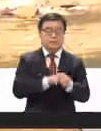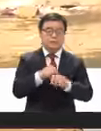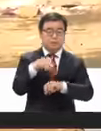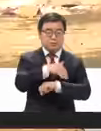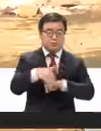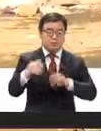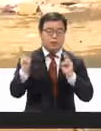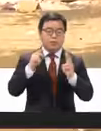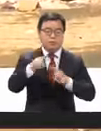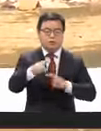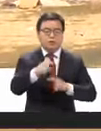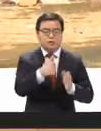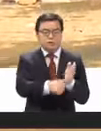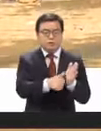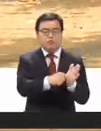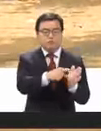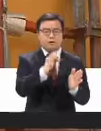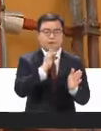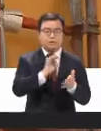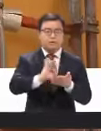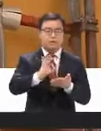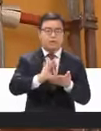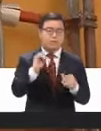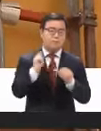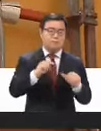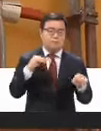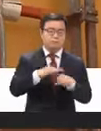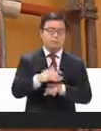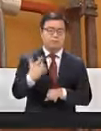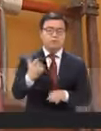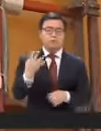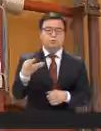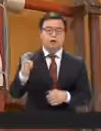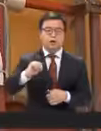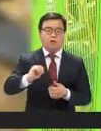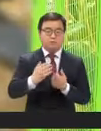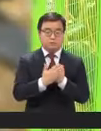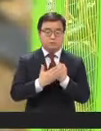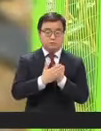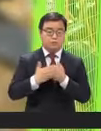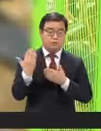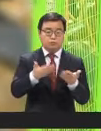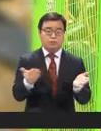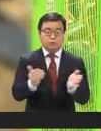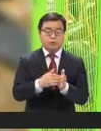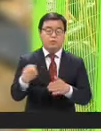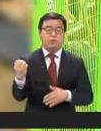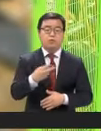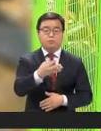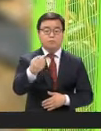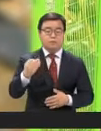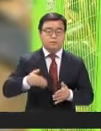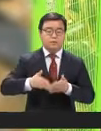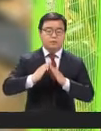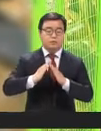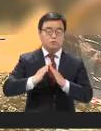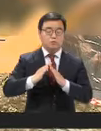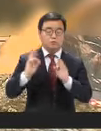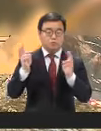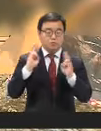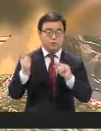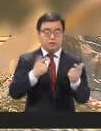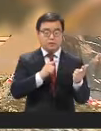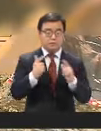제품만을 사용하도록 요구하는 등 64억 원의 특혜를 제공했습니다. 또 일부 시공 업체가 무면허 미등록